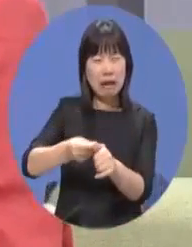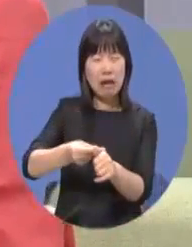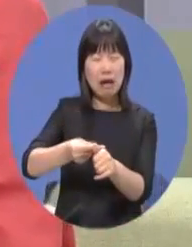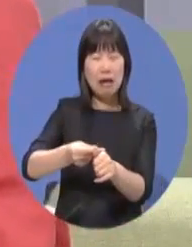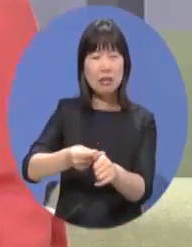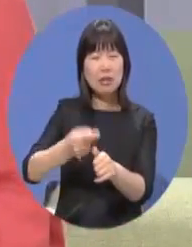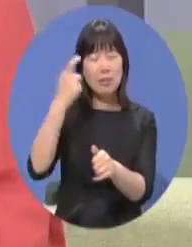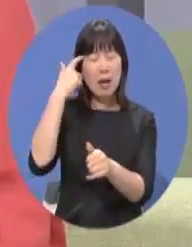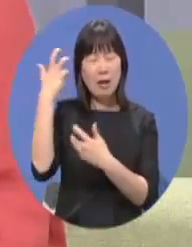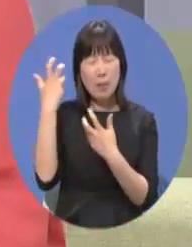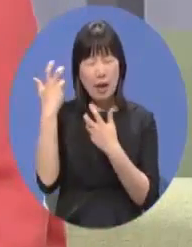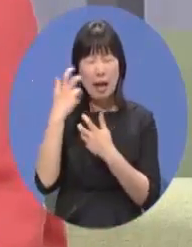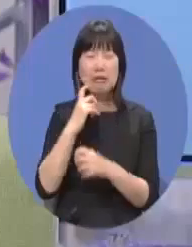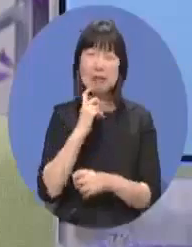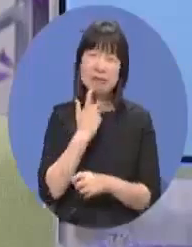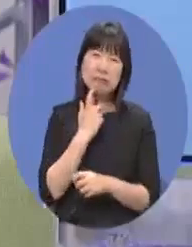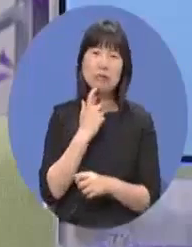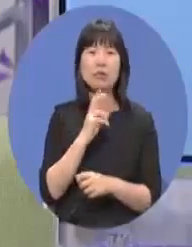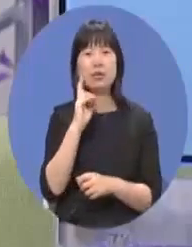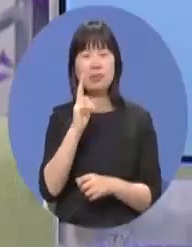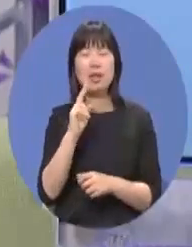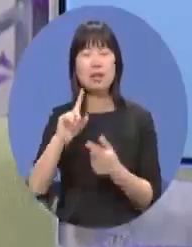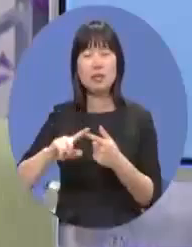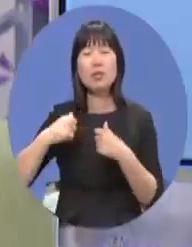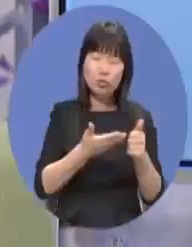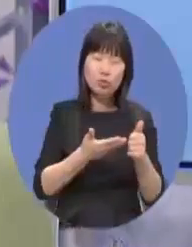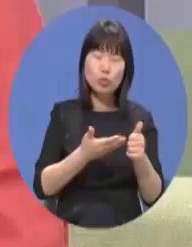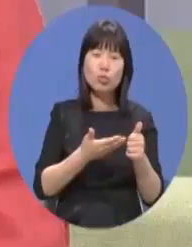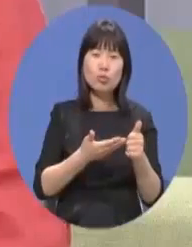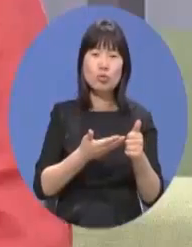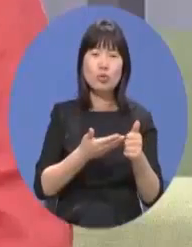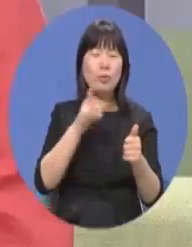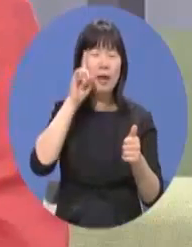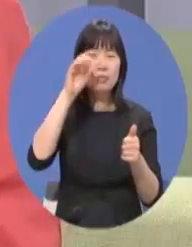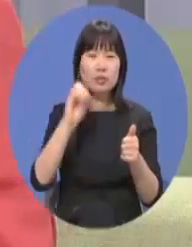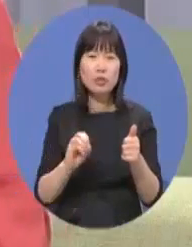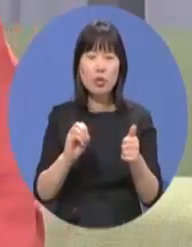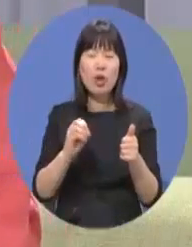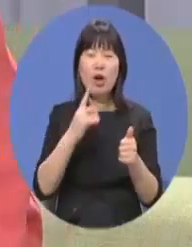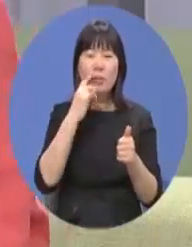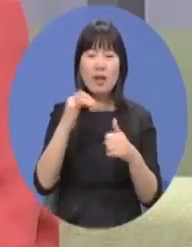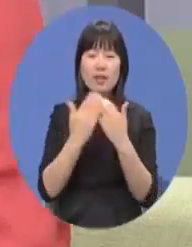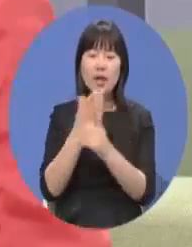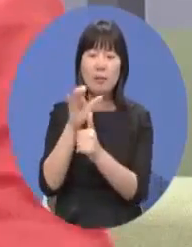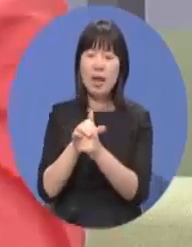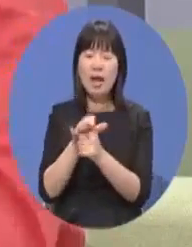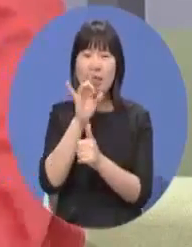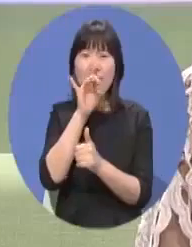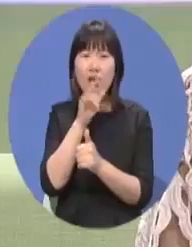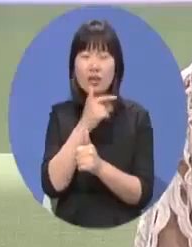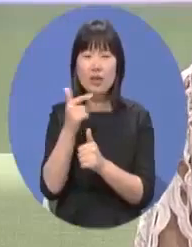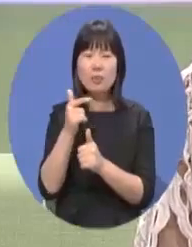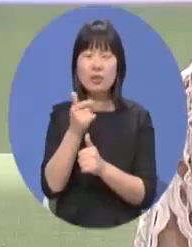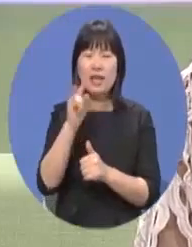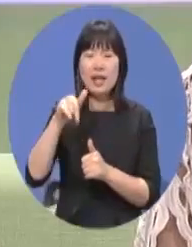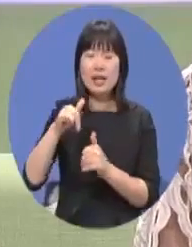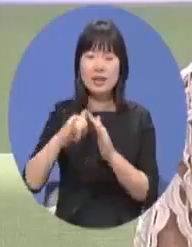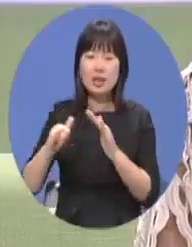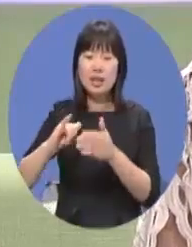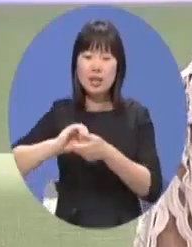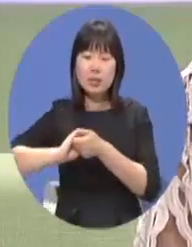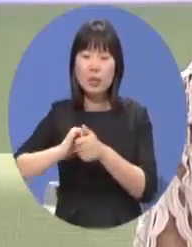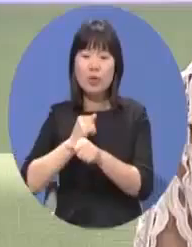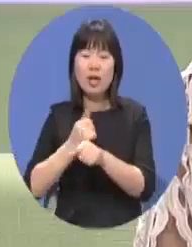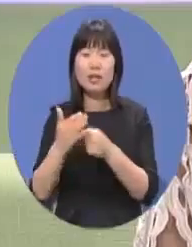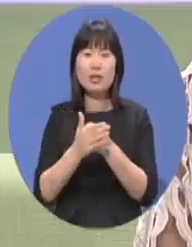자극해주시려는 강박관념이 좀 많으세요. 그것도 사실 내려놓으셔야 되고요. 그다음에는 엄마가 다할 수는 없거든요. 너무 이 핵가족으로 내가 다